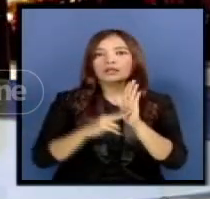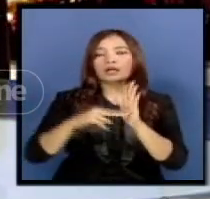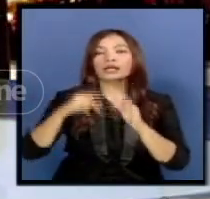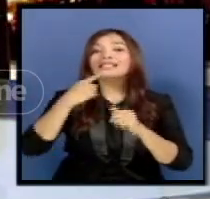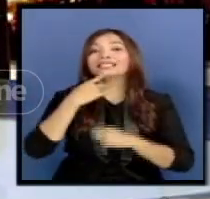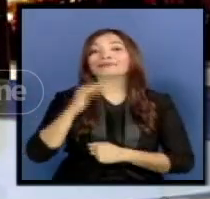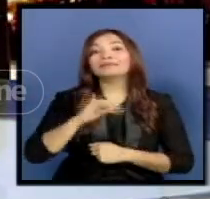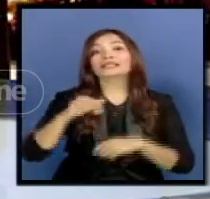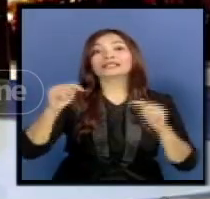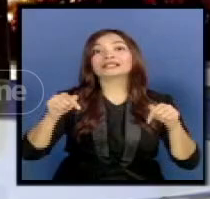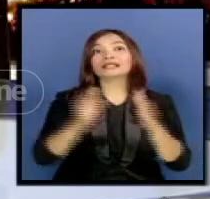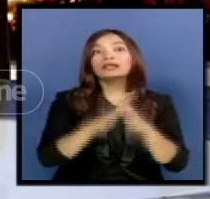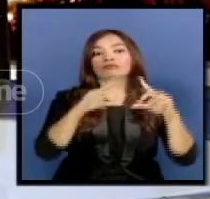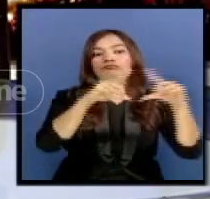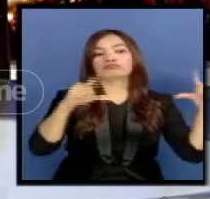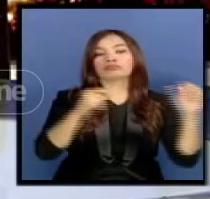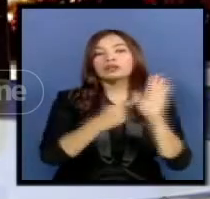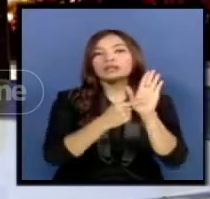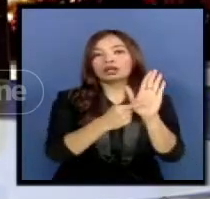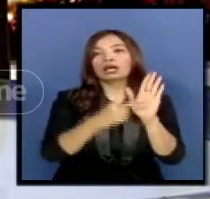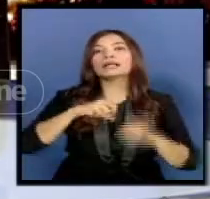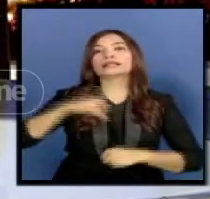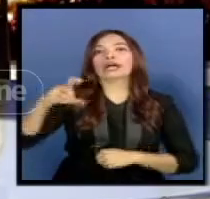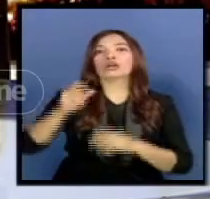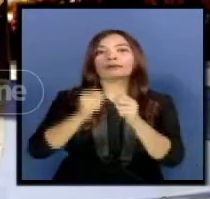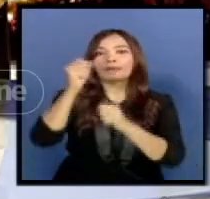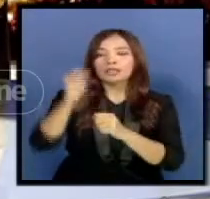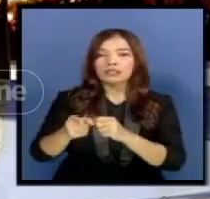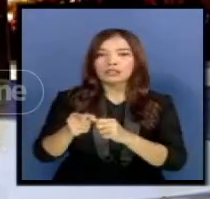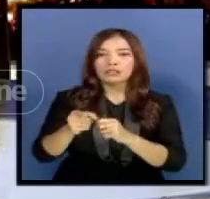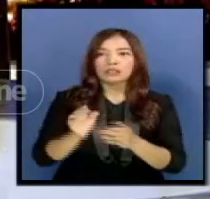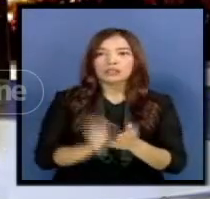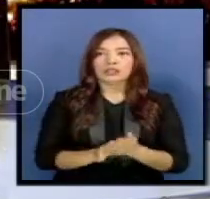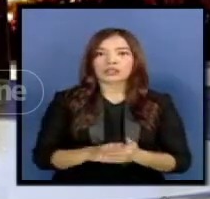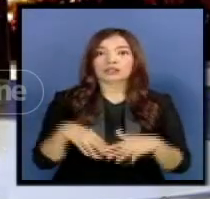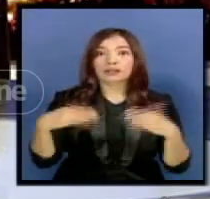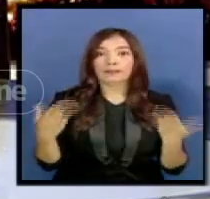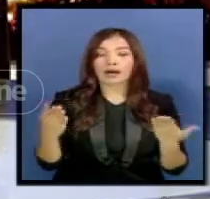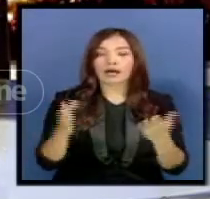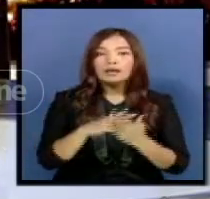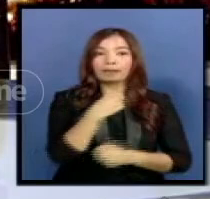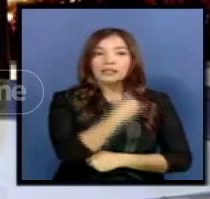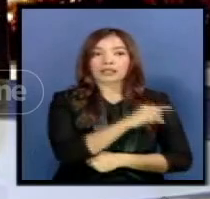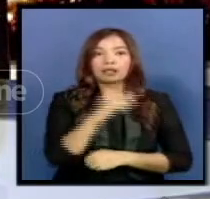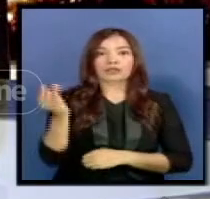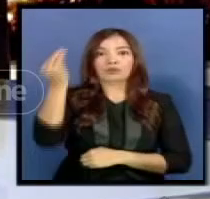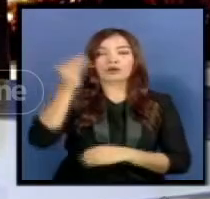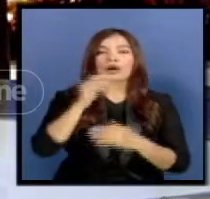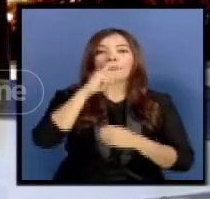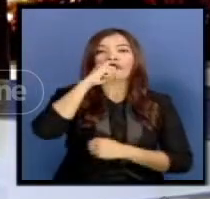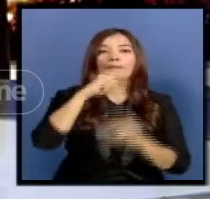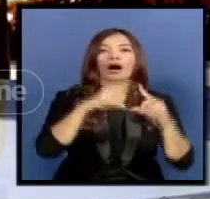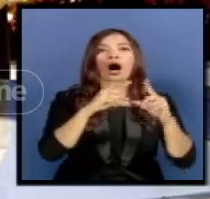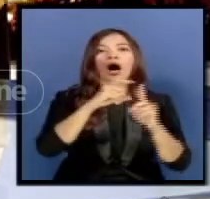media sosial agar dapat meyakinkan calon pembeli. Sementara promotor senior konser musik Adri Subono membagikan